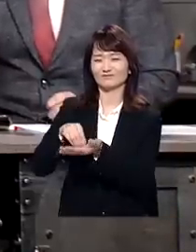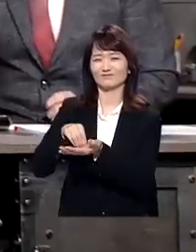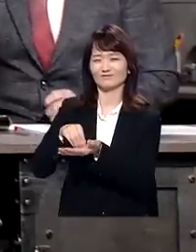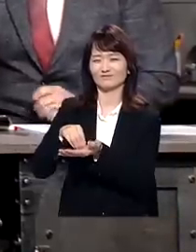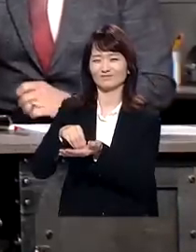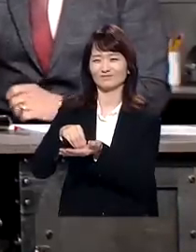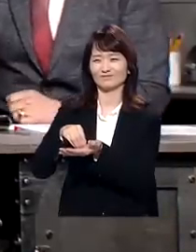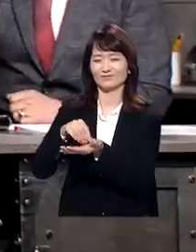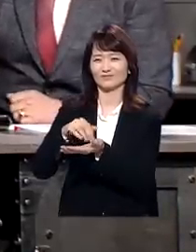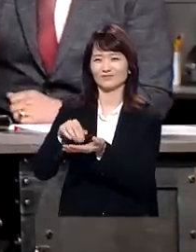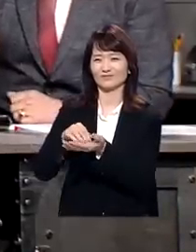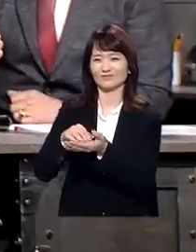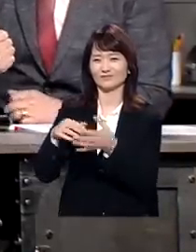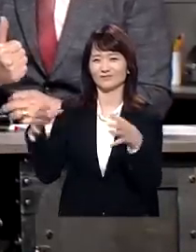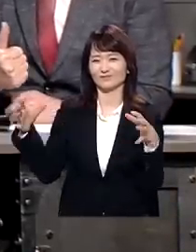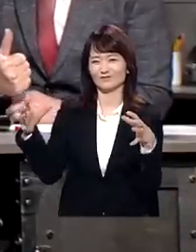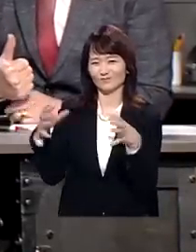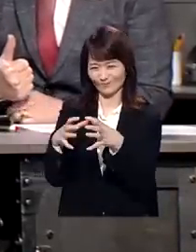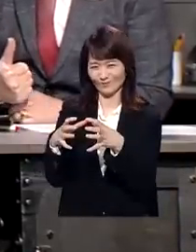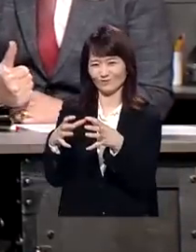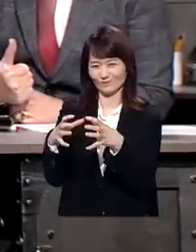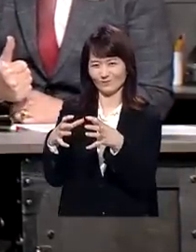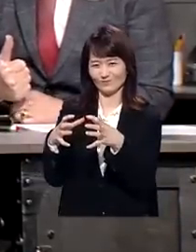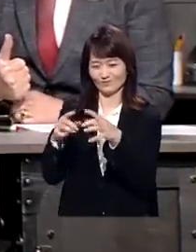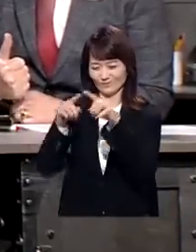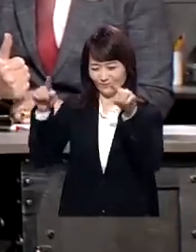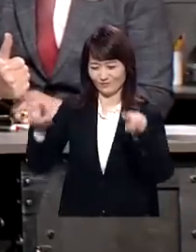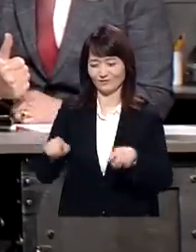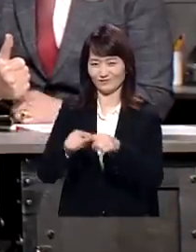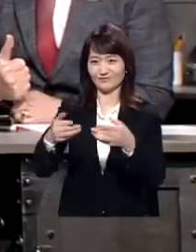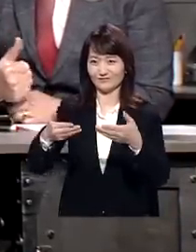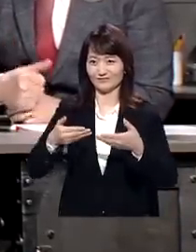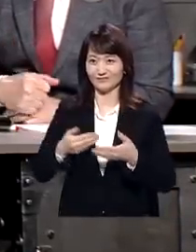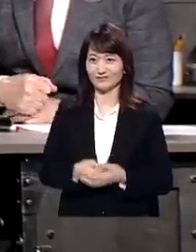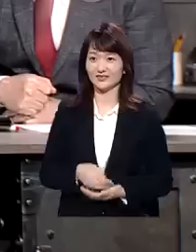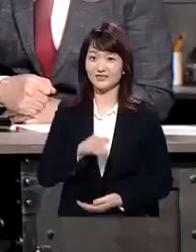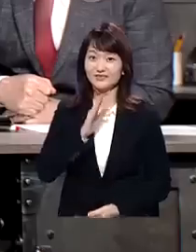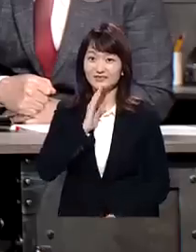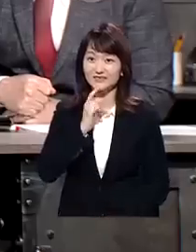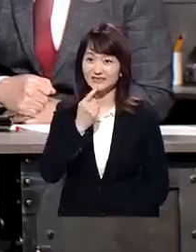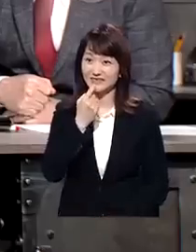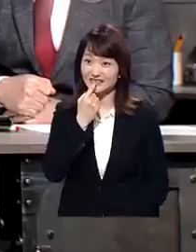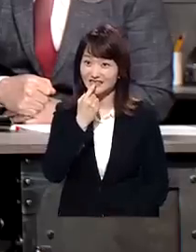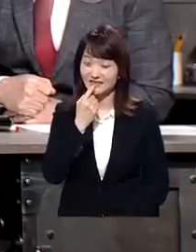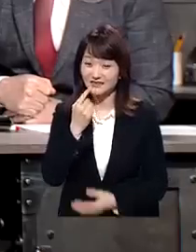한땀한땀 모여서 아, 그렇습니다. 너무 감사합니다. 이거 진짜 실버인지 한번 깨물어 보셔.